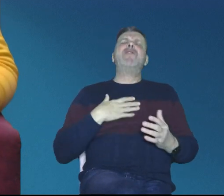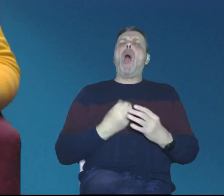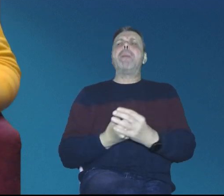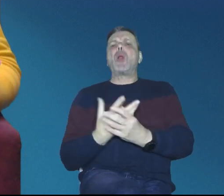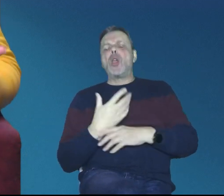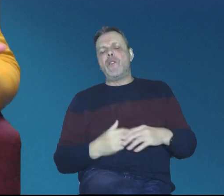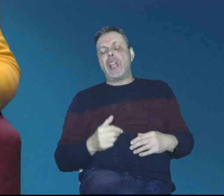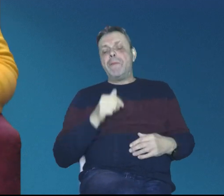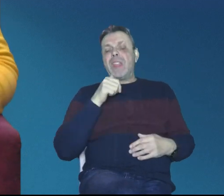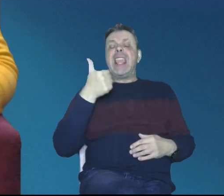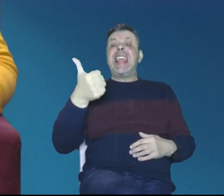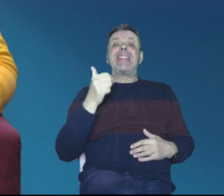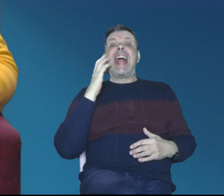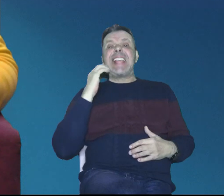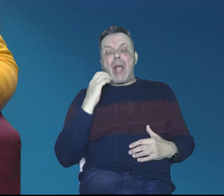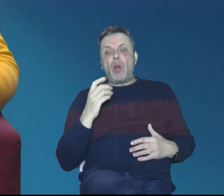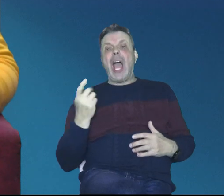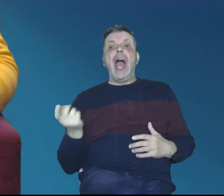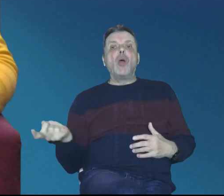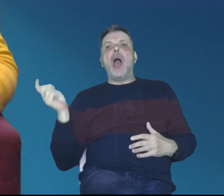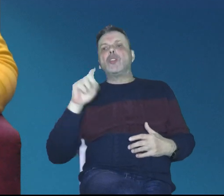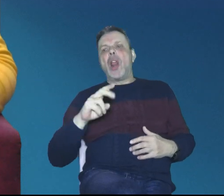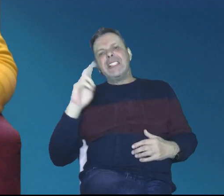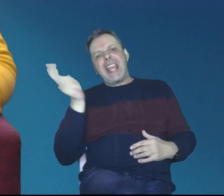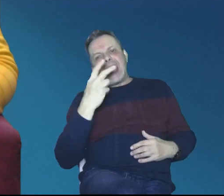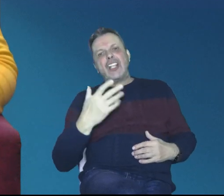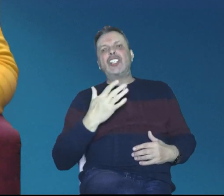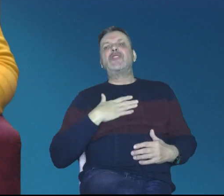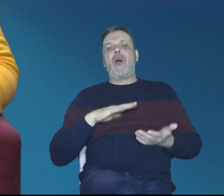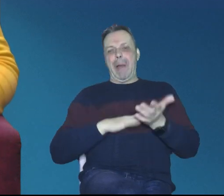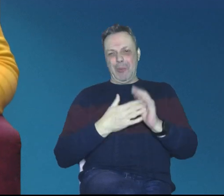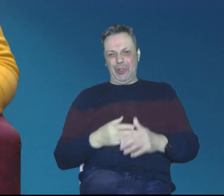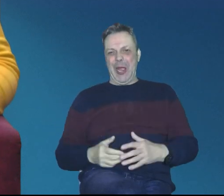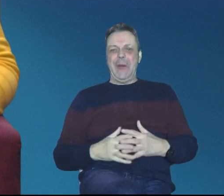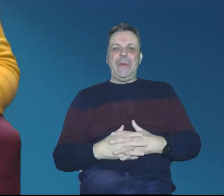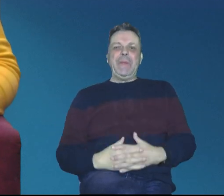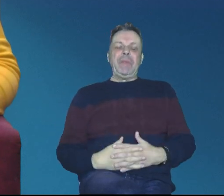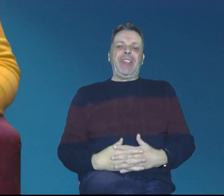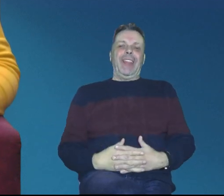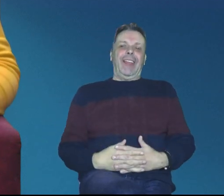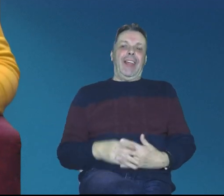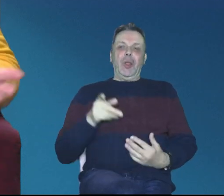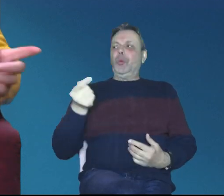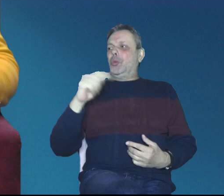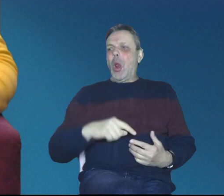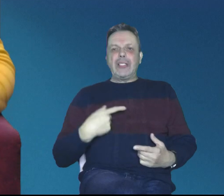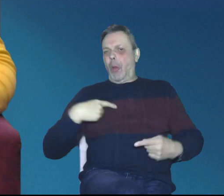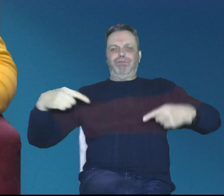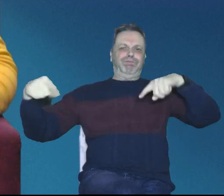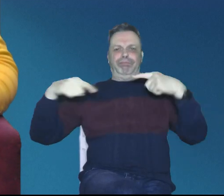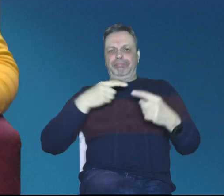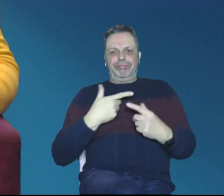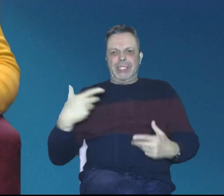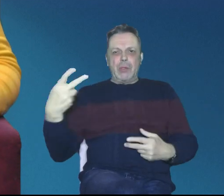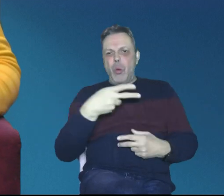prodaje svoje proizvode, i jedna Zagorka koja dolazi tražiti svoga odbjeglog supruga. I tu